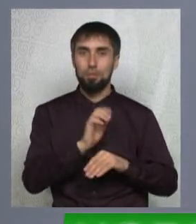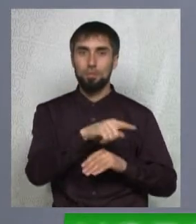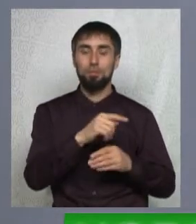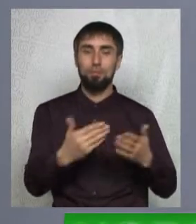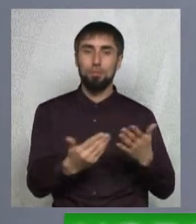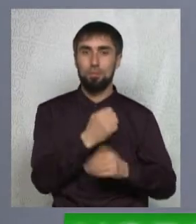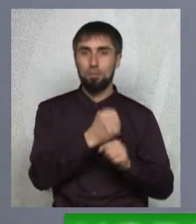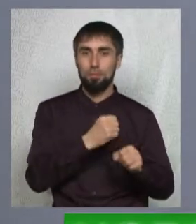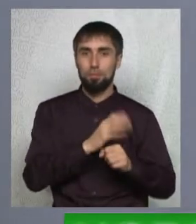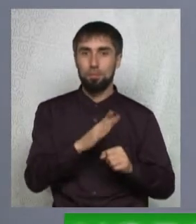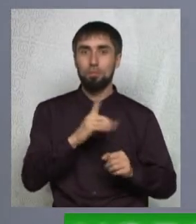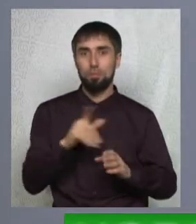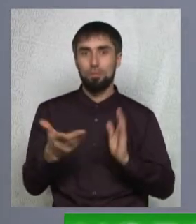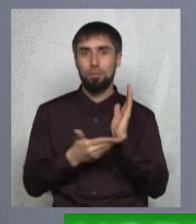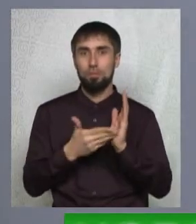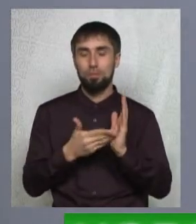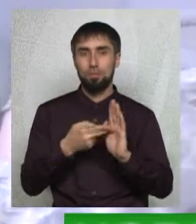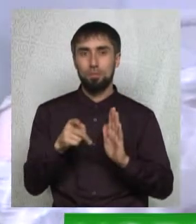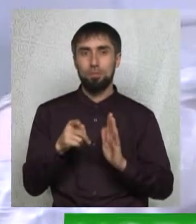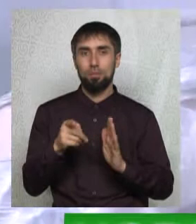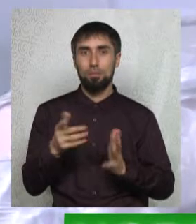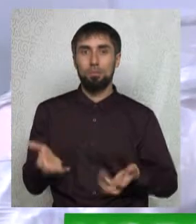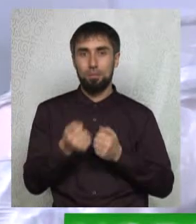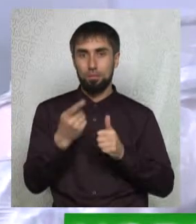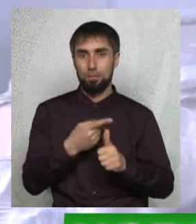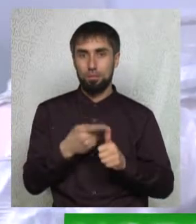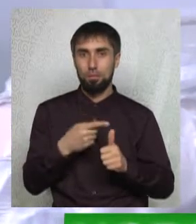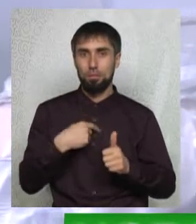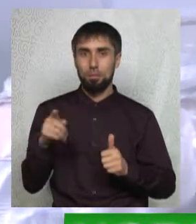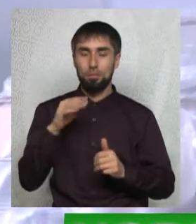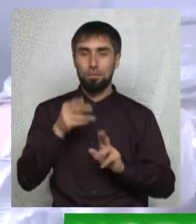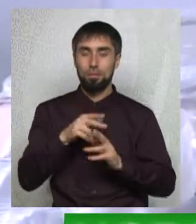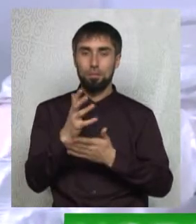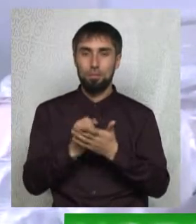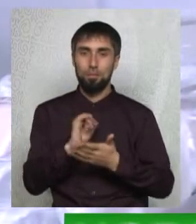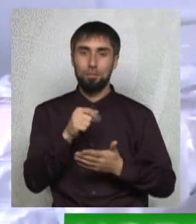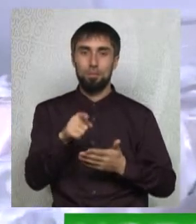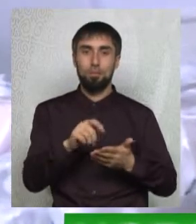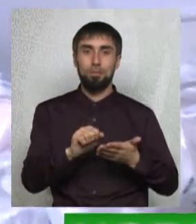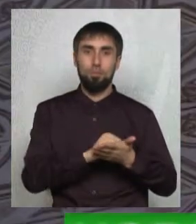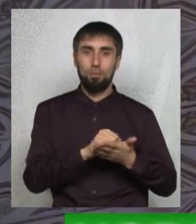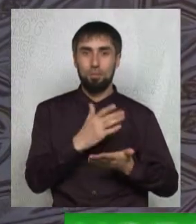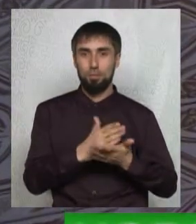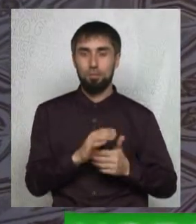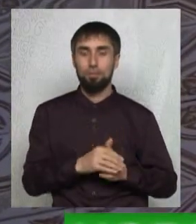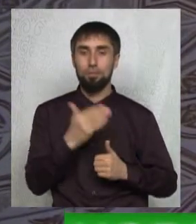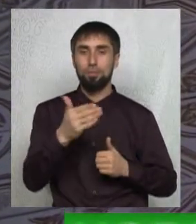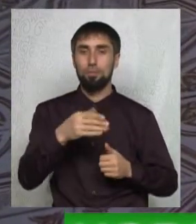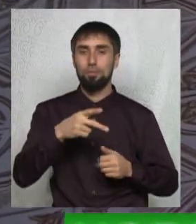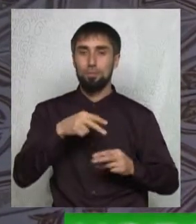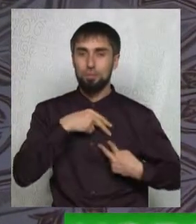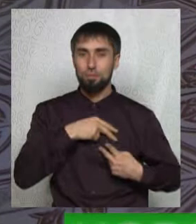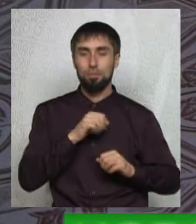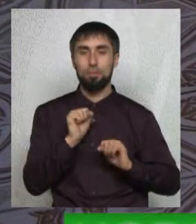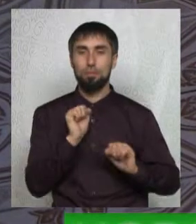чтобы спасти нашу природу и деревья. Юные экологи даже не представляют, какую огромную лепту они вносят своим трудом в